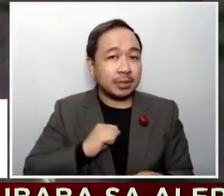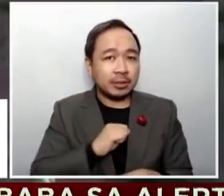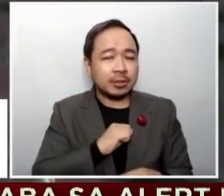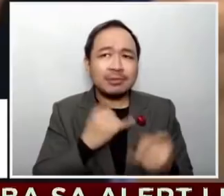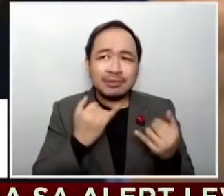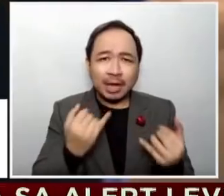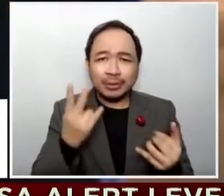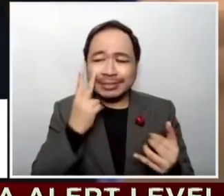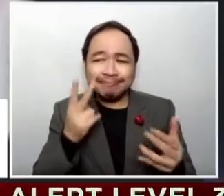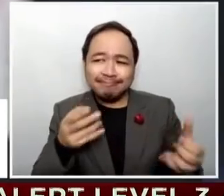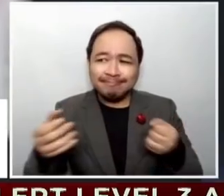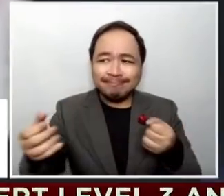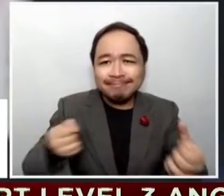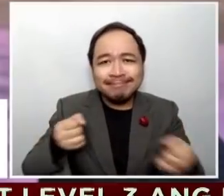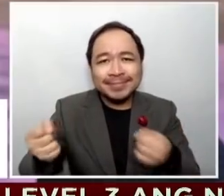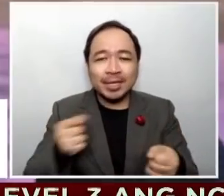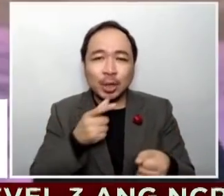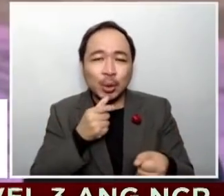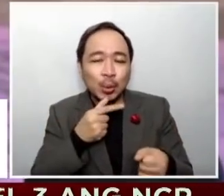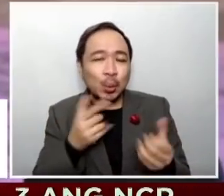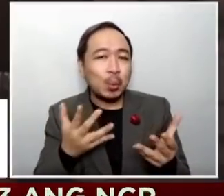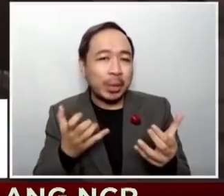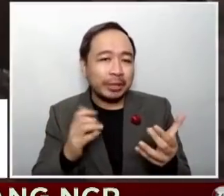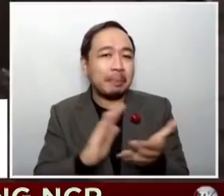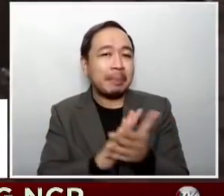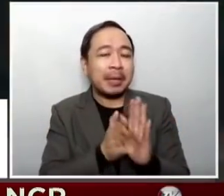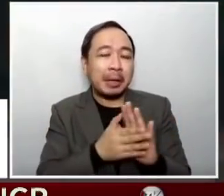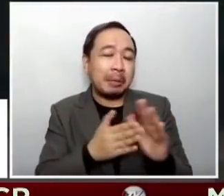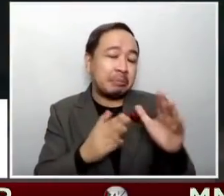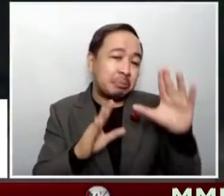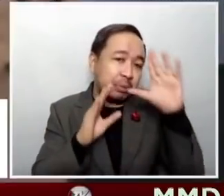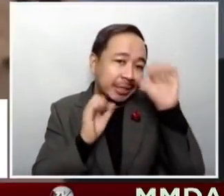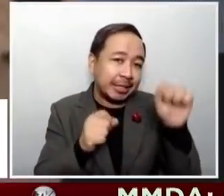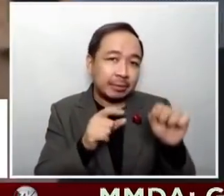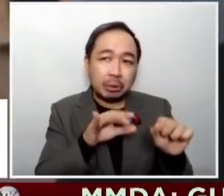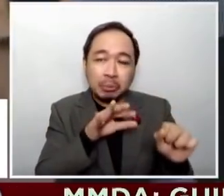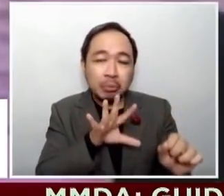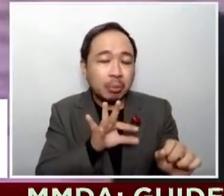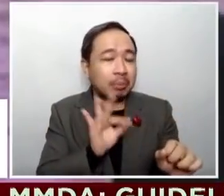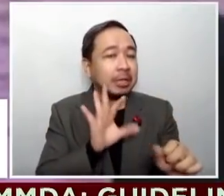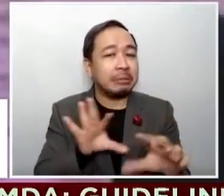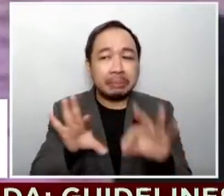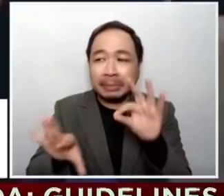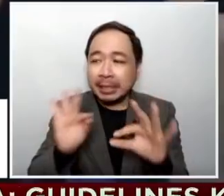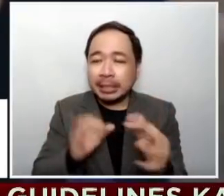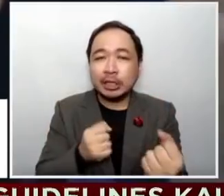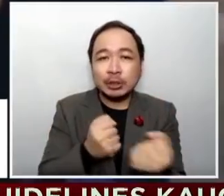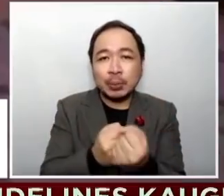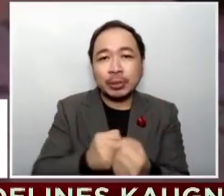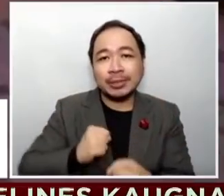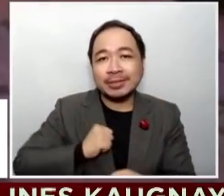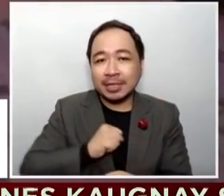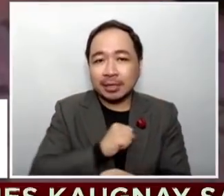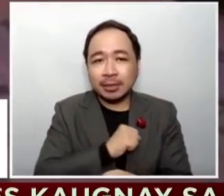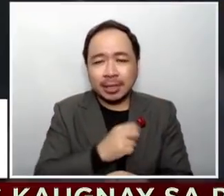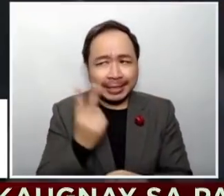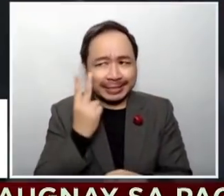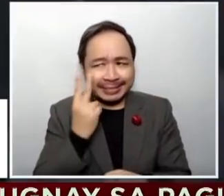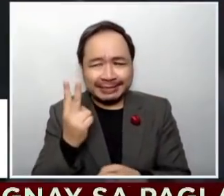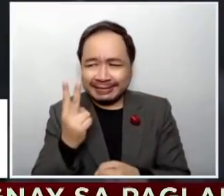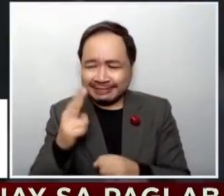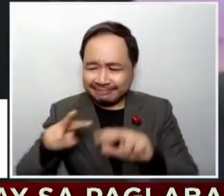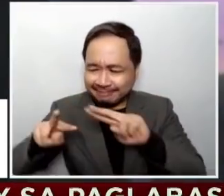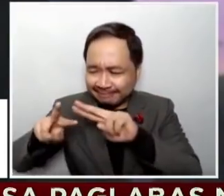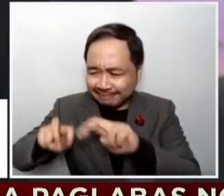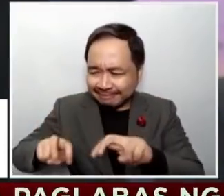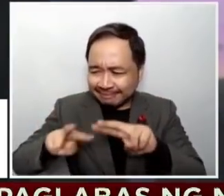mga gustong maging pangulo sa pagpili ng mga susuportahan nilang senatorial aspirants na kapag tinignan na malapitan, halos